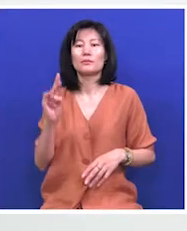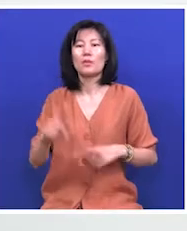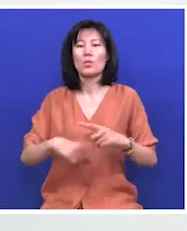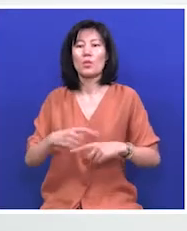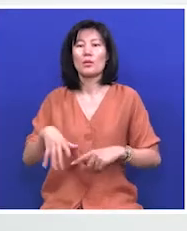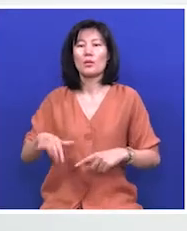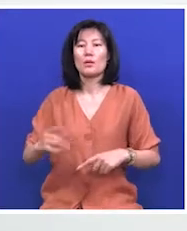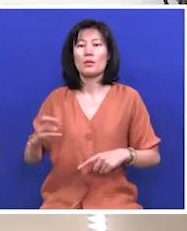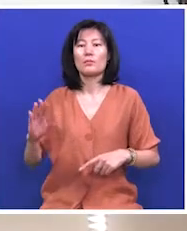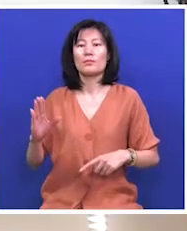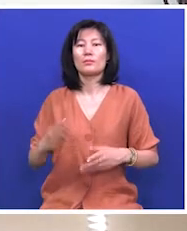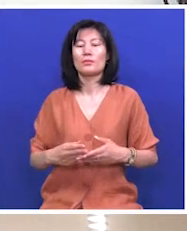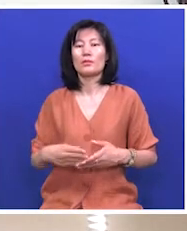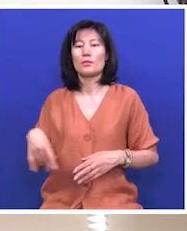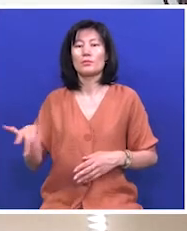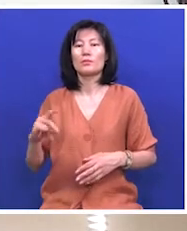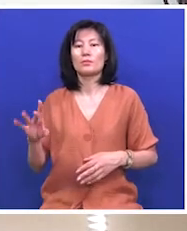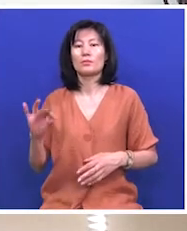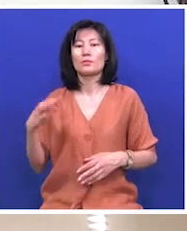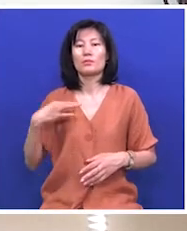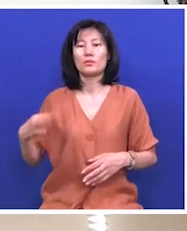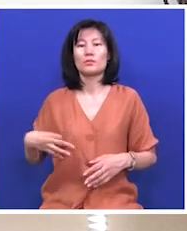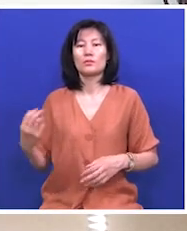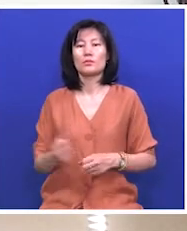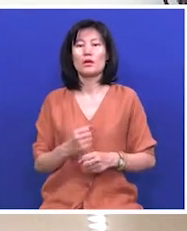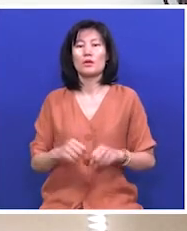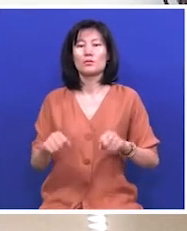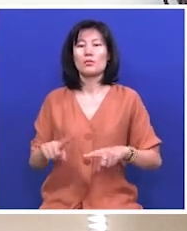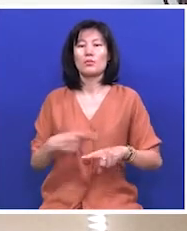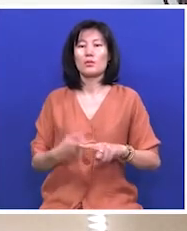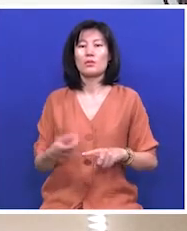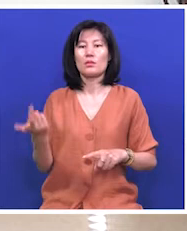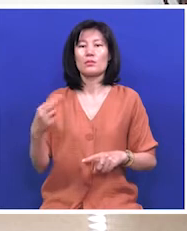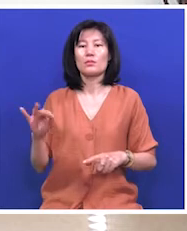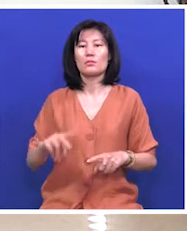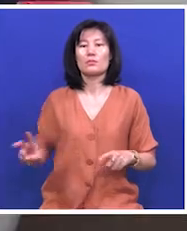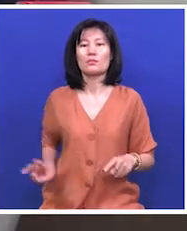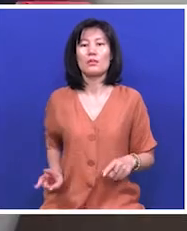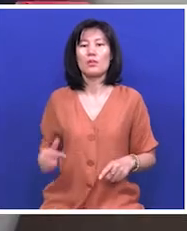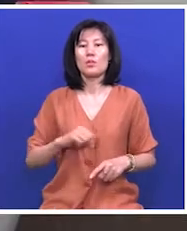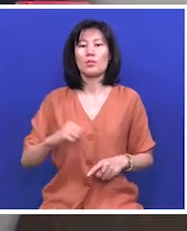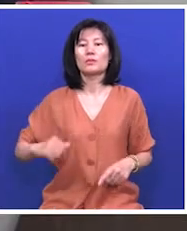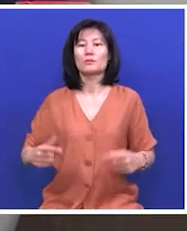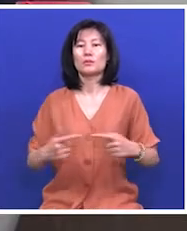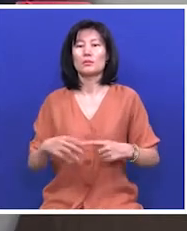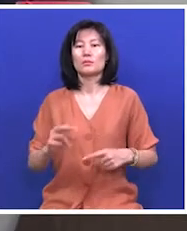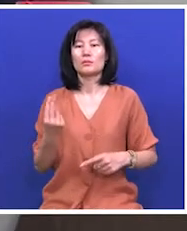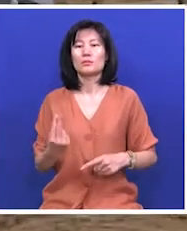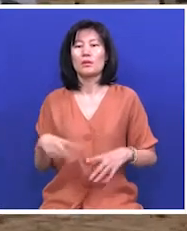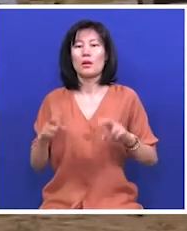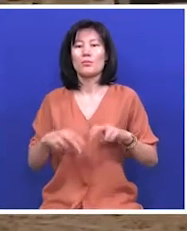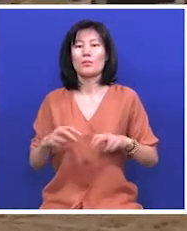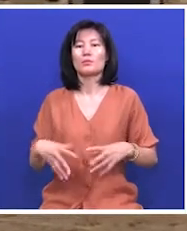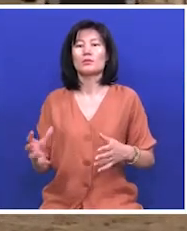кадр резервінен өткен Әлімқұлов Бекжан Мұхиддинұлы жетекшілік жасауда. Осы орайда департамент басшысы өзіне тиесілі